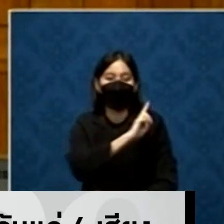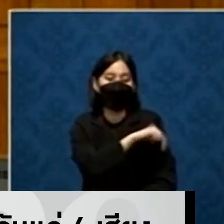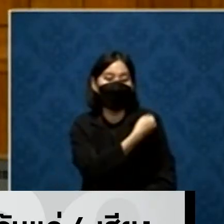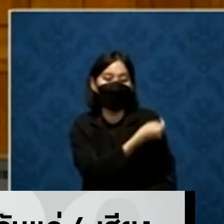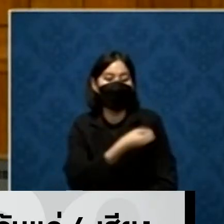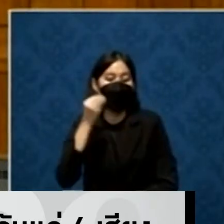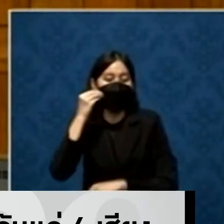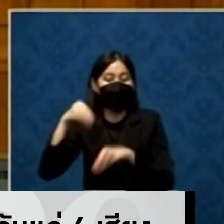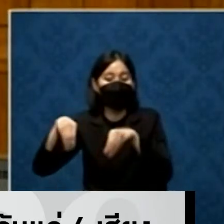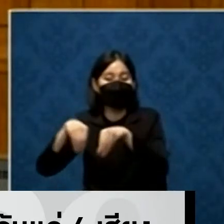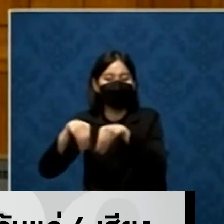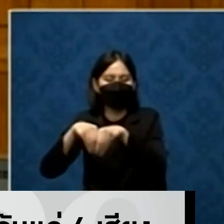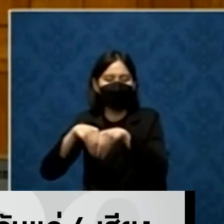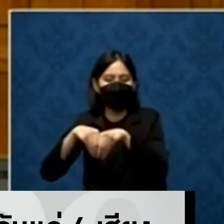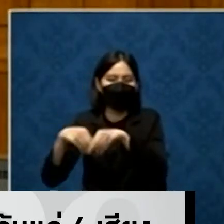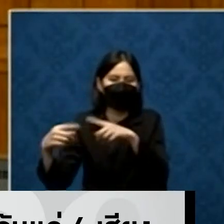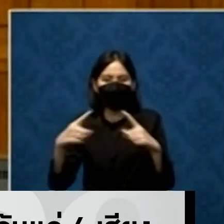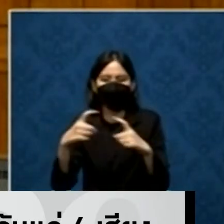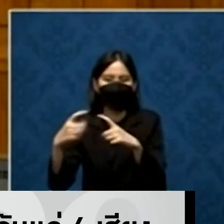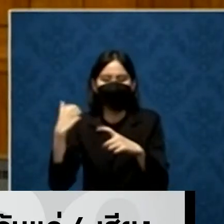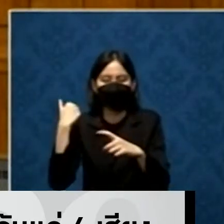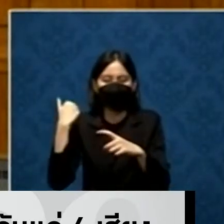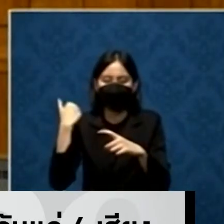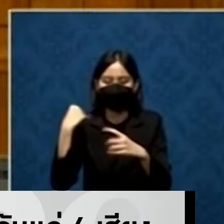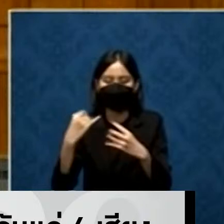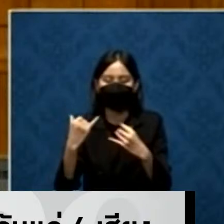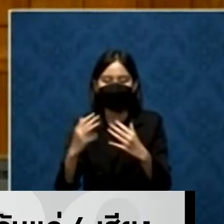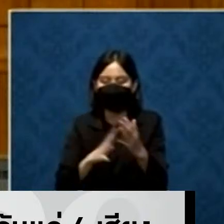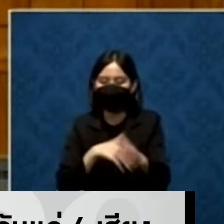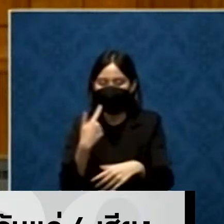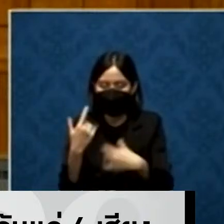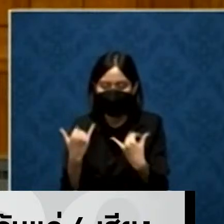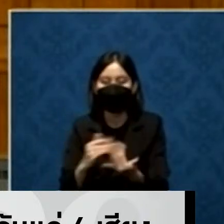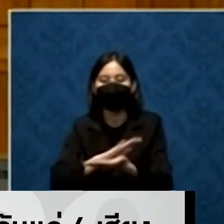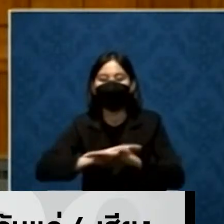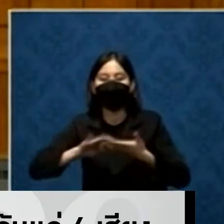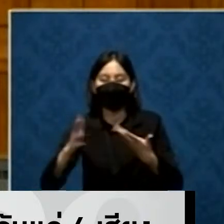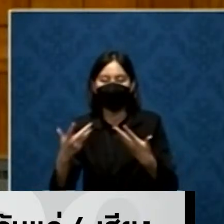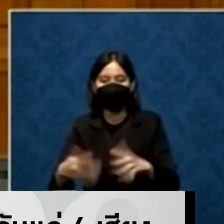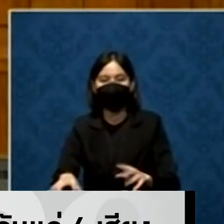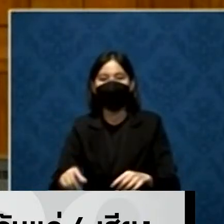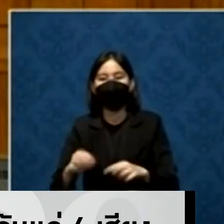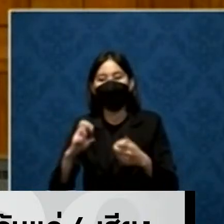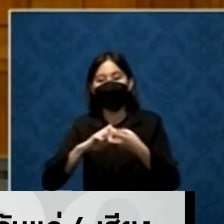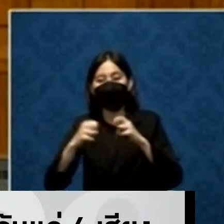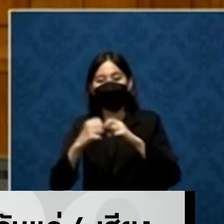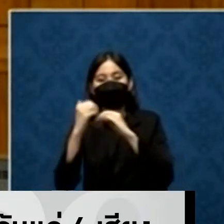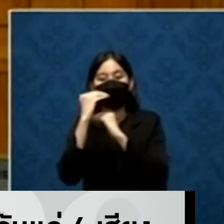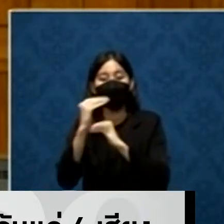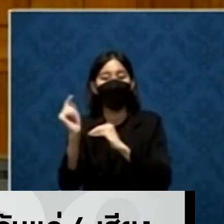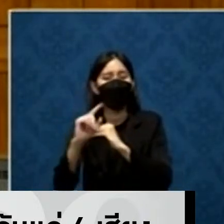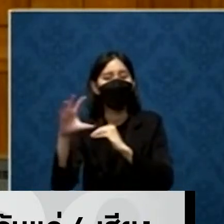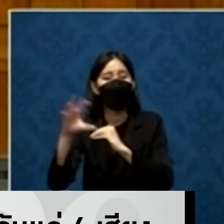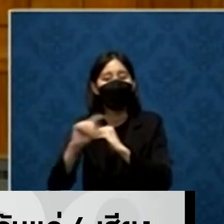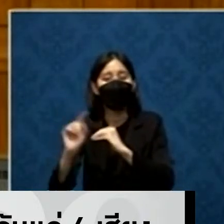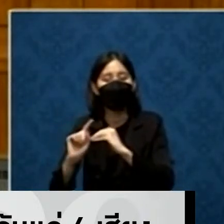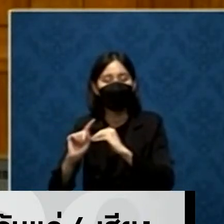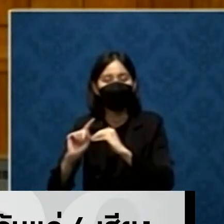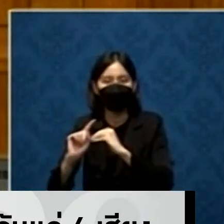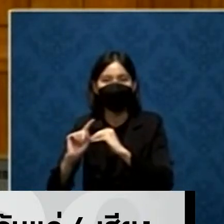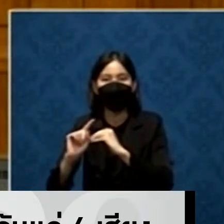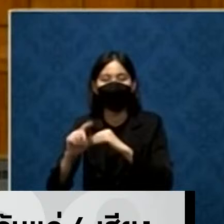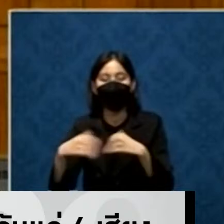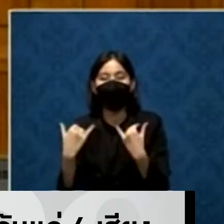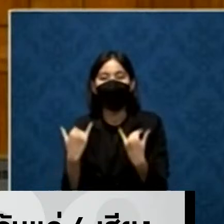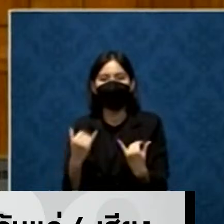มประธานแม่บ้านสมาชิกอบตที่ปรึกษานายกอบจสจจนกระทั่งเป็นส.ส.เห็นมาตลอดว่าการทำงานในท้องถิ่นนั้นทั้